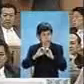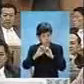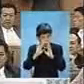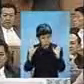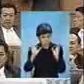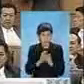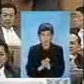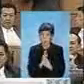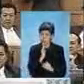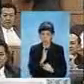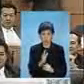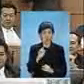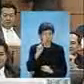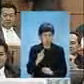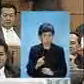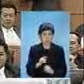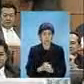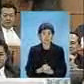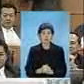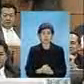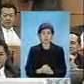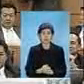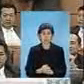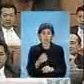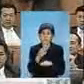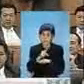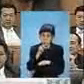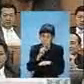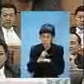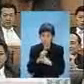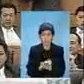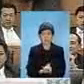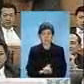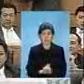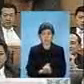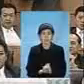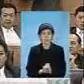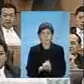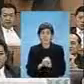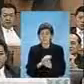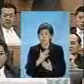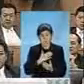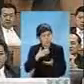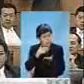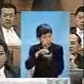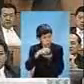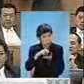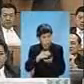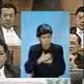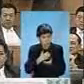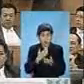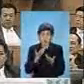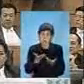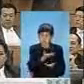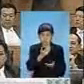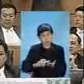วก็ตรงไปตรงมาท่านประธานที่เคารพครับอีกเรื่องหนึ่งที่ต้องพูดกันเพราะมีเพื่อนส